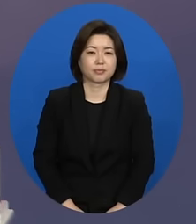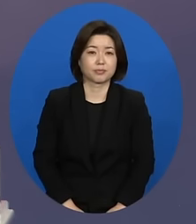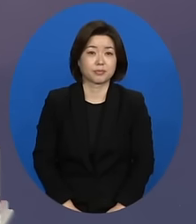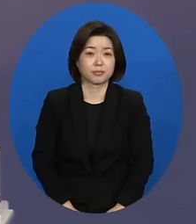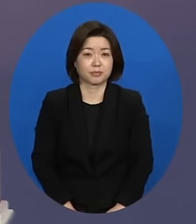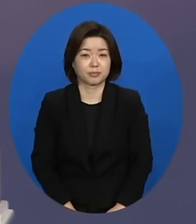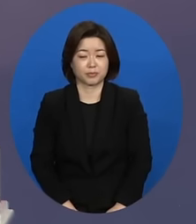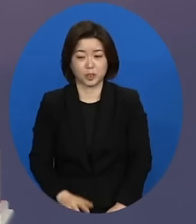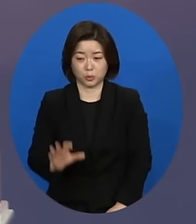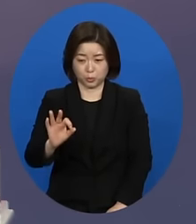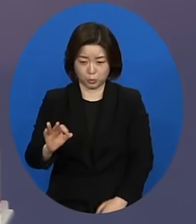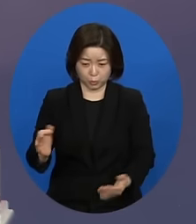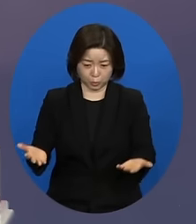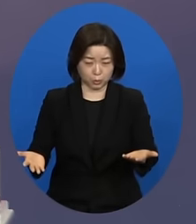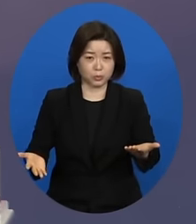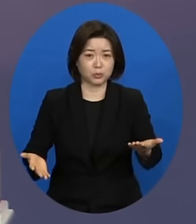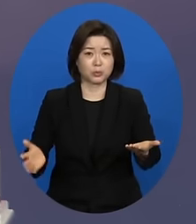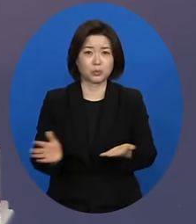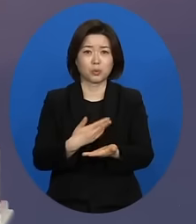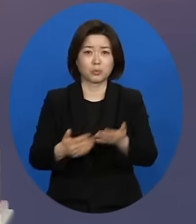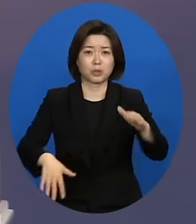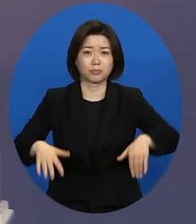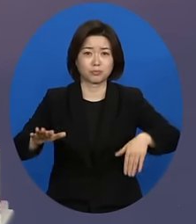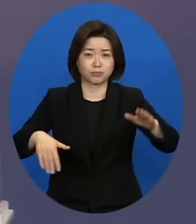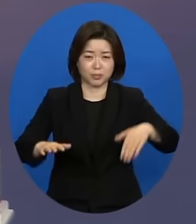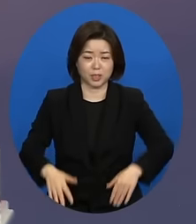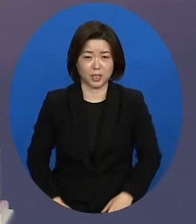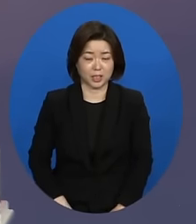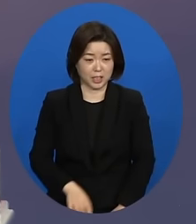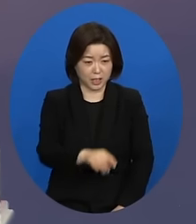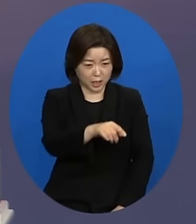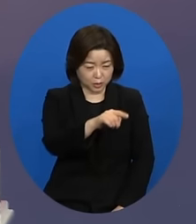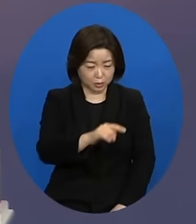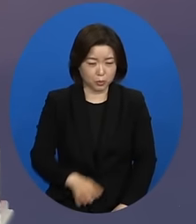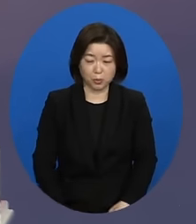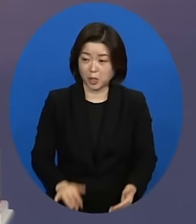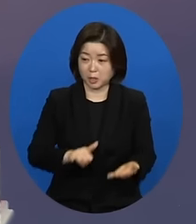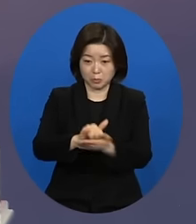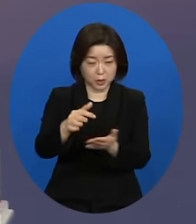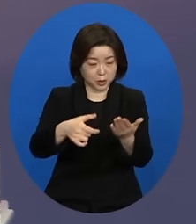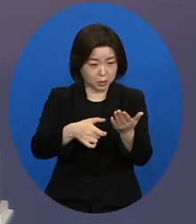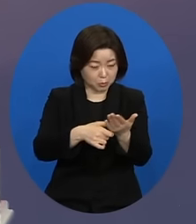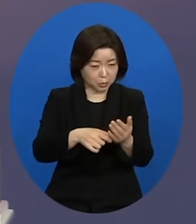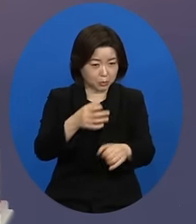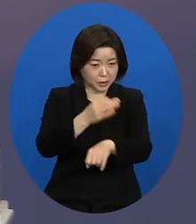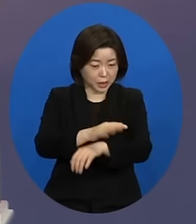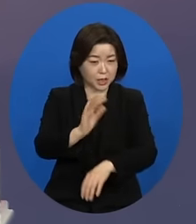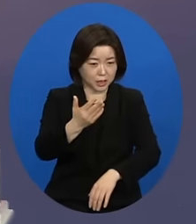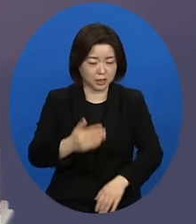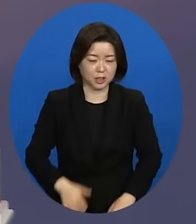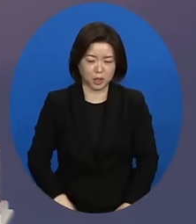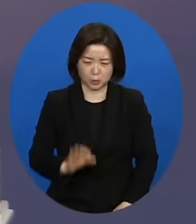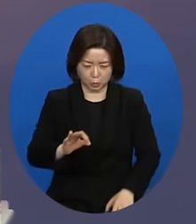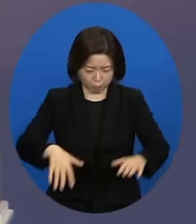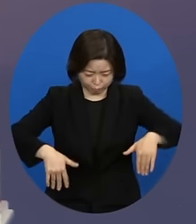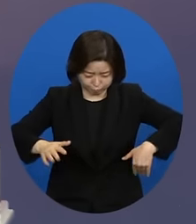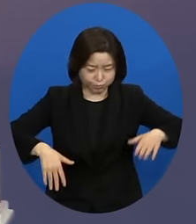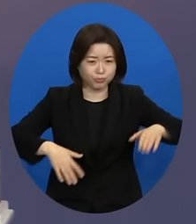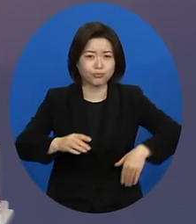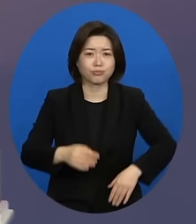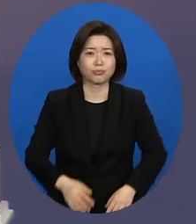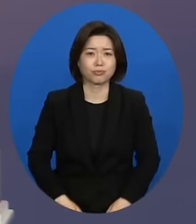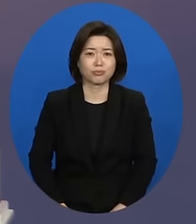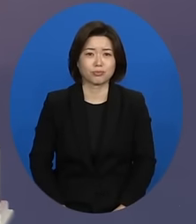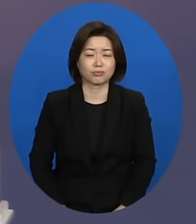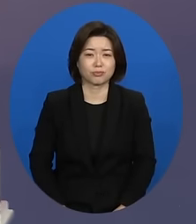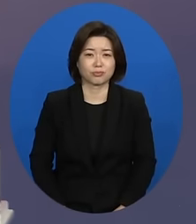돈이 없어서 너를 비행기 표를 사야 되고 하는데 돈이 없어서